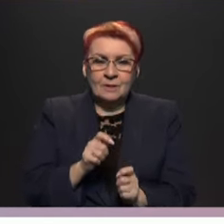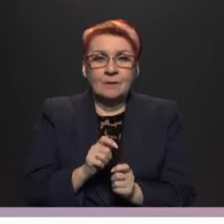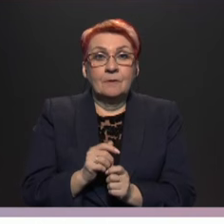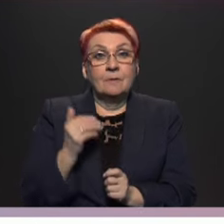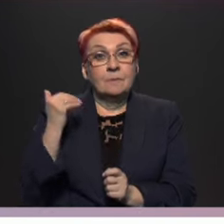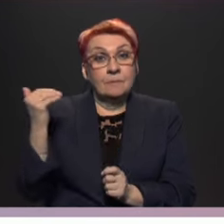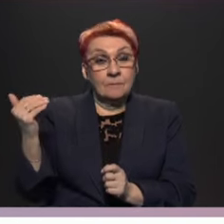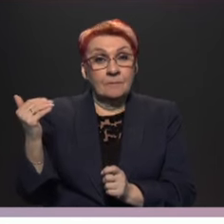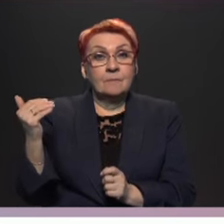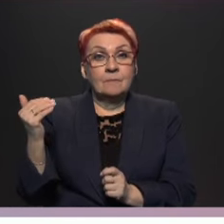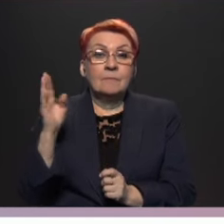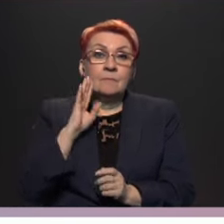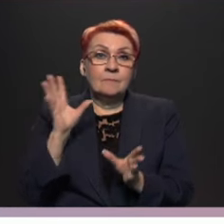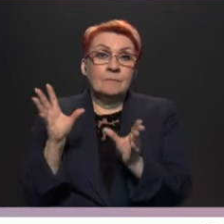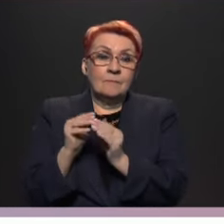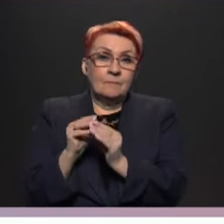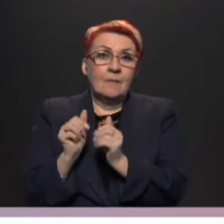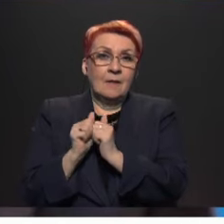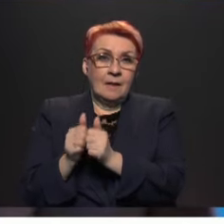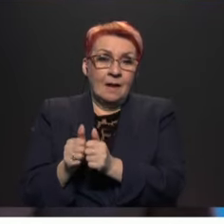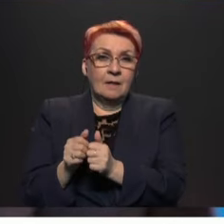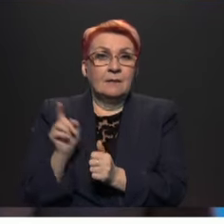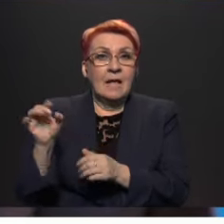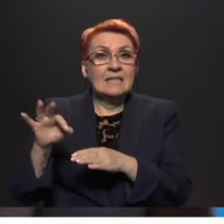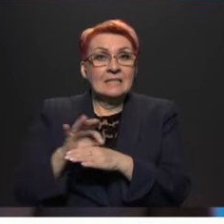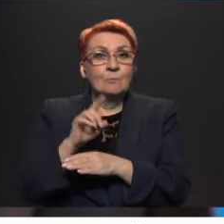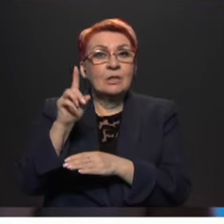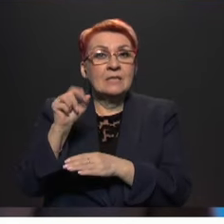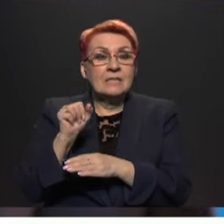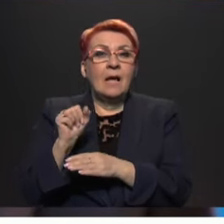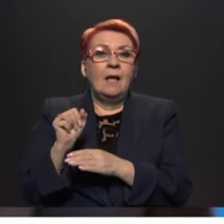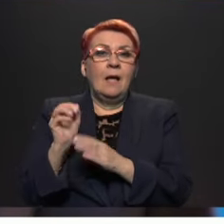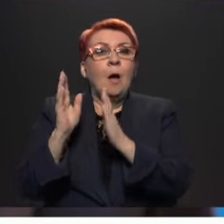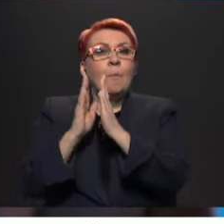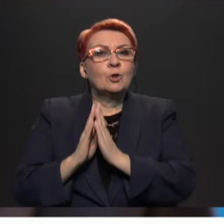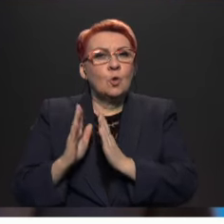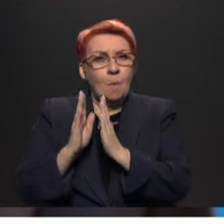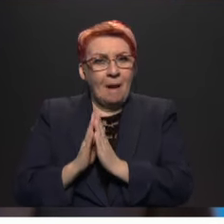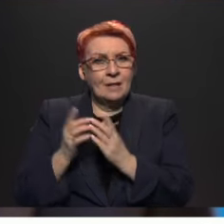Моя сотрудница замужем за мусульманином. Так. И